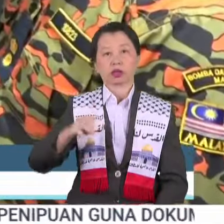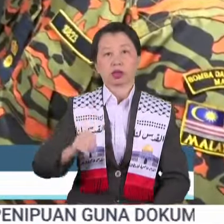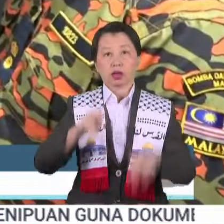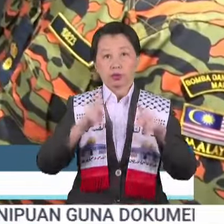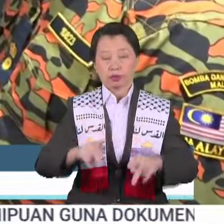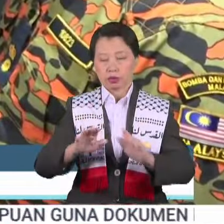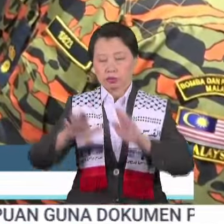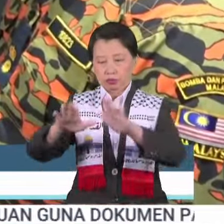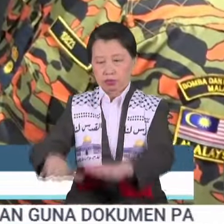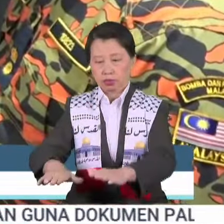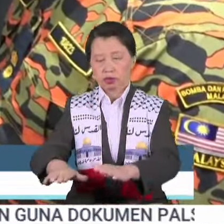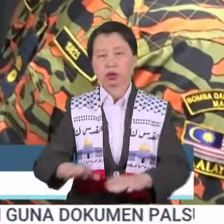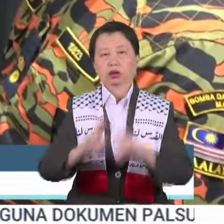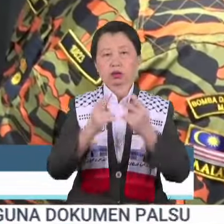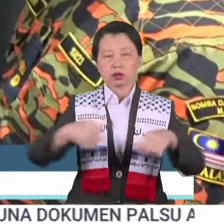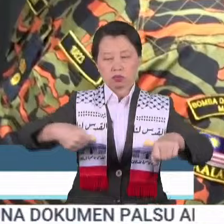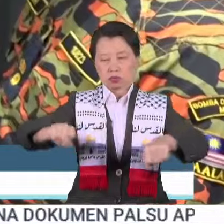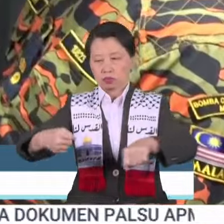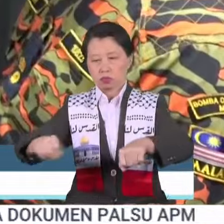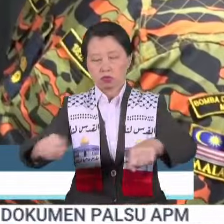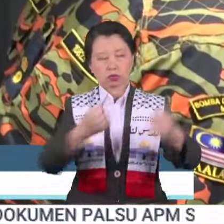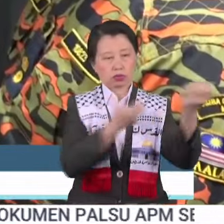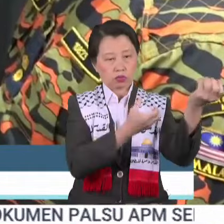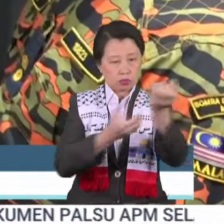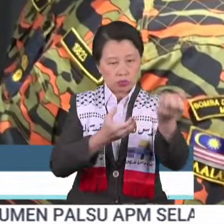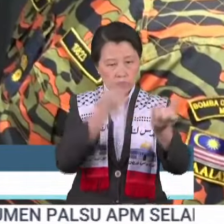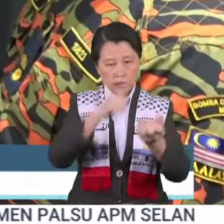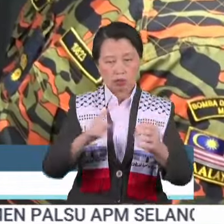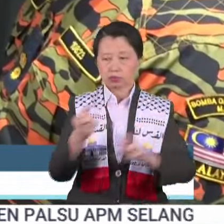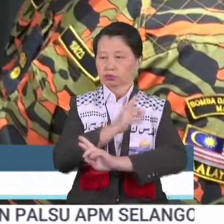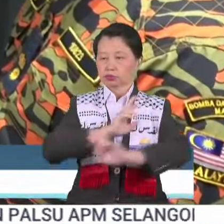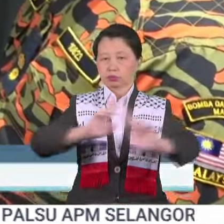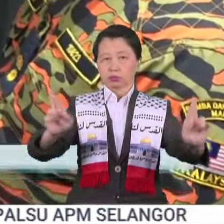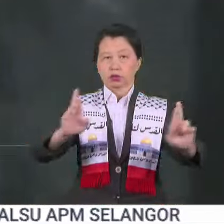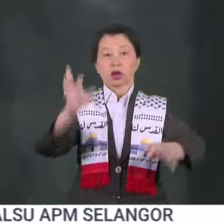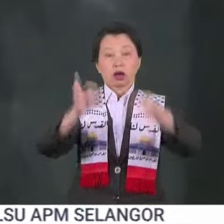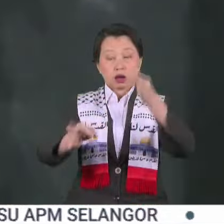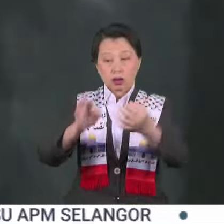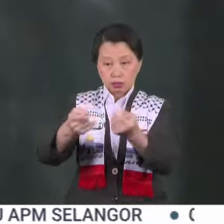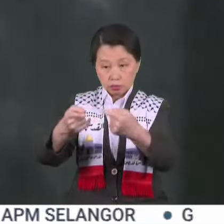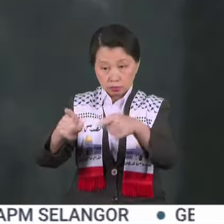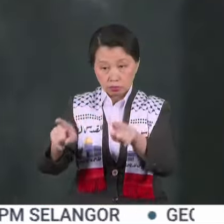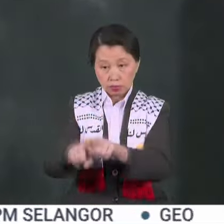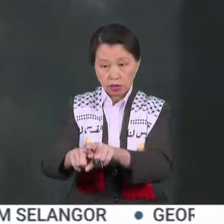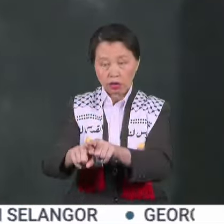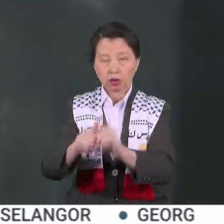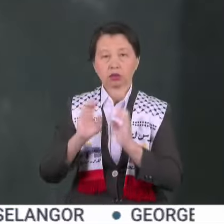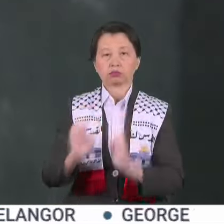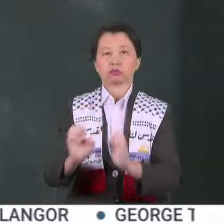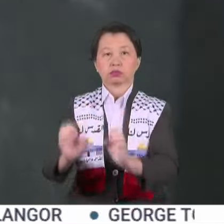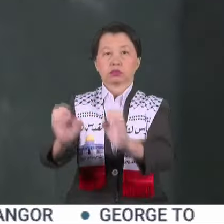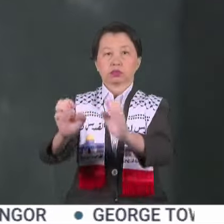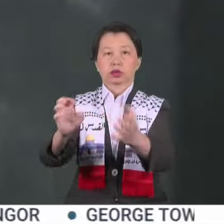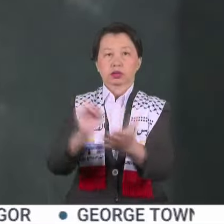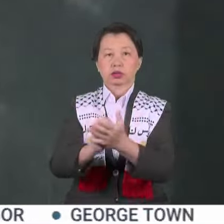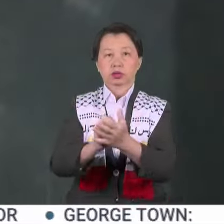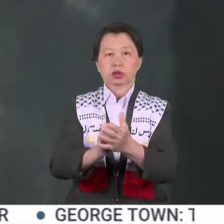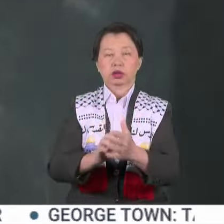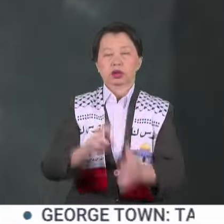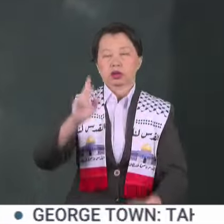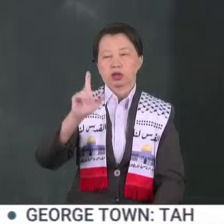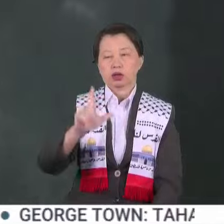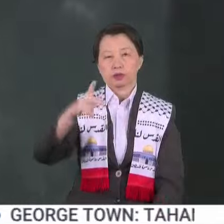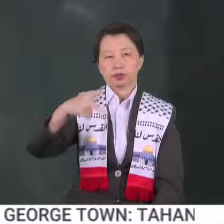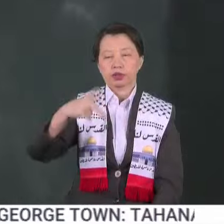pihaknya turut menempatkan unit bermotor bomba. Tindakan sebagai kesiapsiagaan jika berlaku sebarang kecemasan di lebuh raya